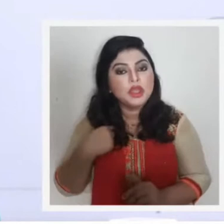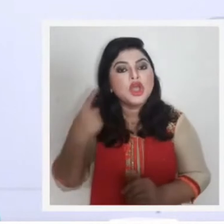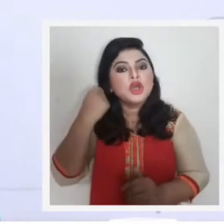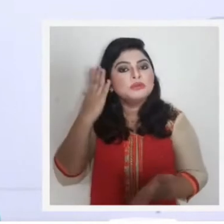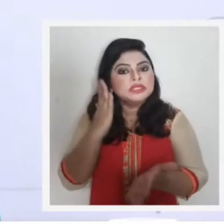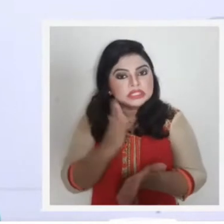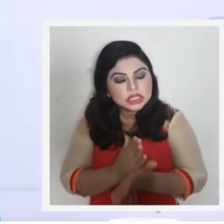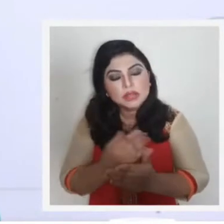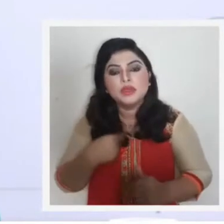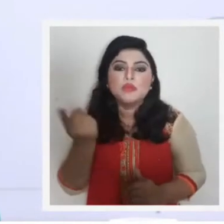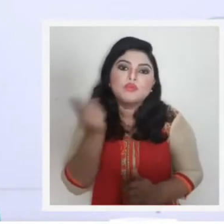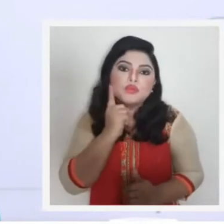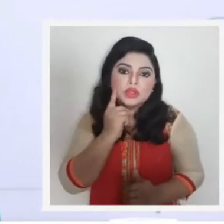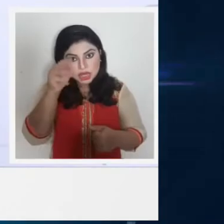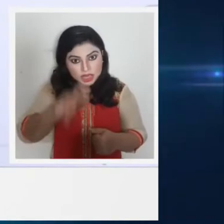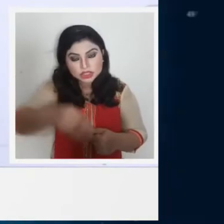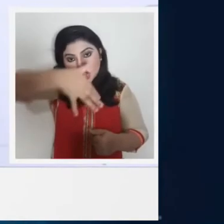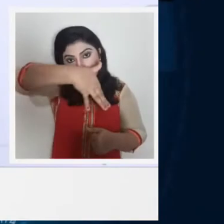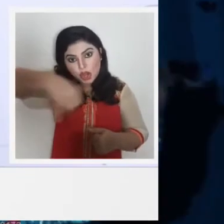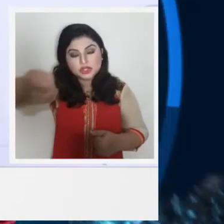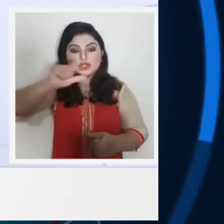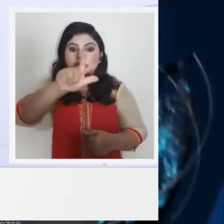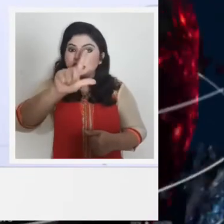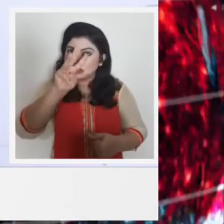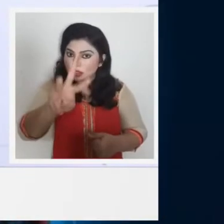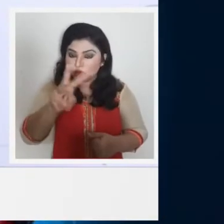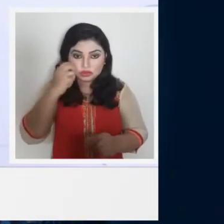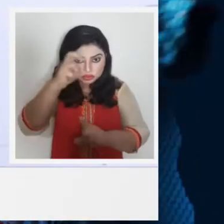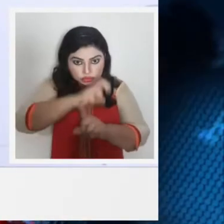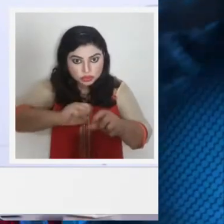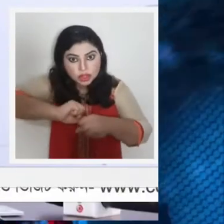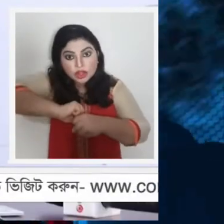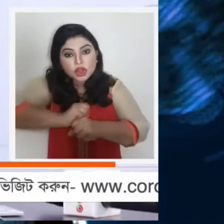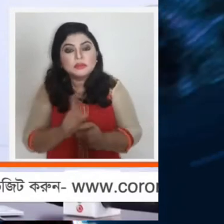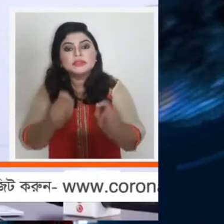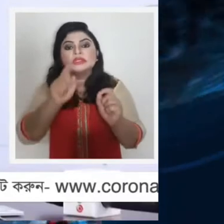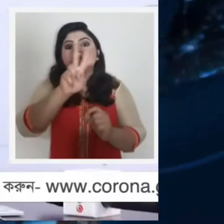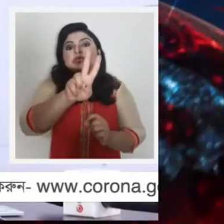মারা গিয়েছিলেন 39 জন। দক্ষিণ পূর্ব এশিয়ায় 24 ঘন্টায় শনাক্ত হয়েছে